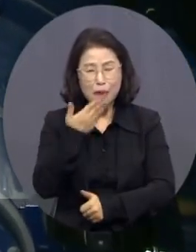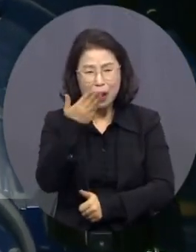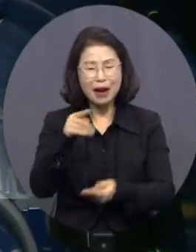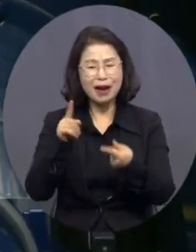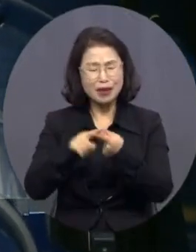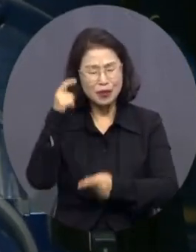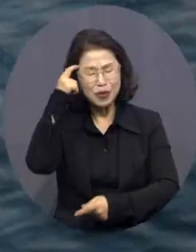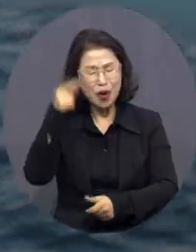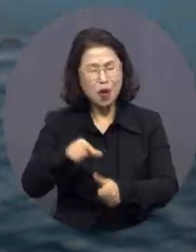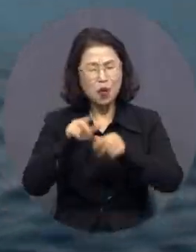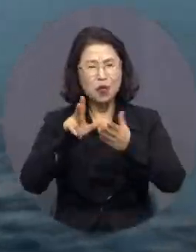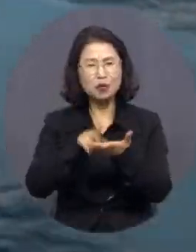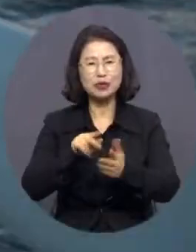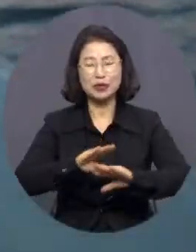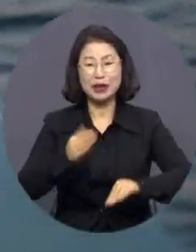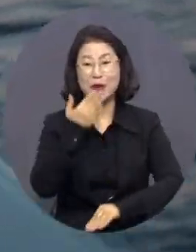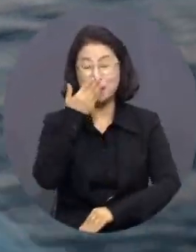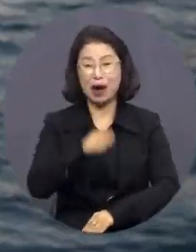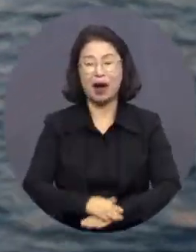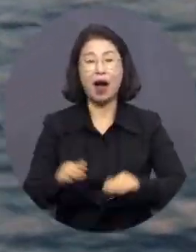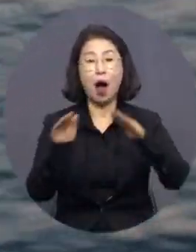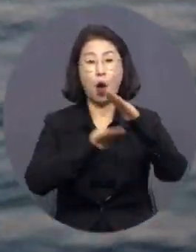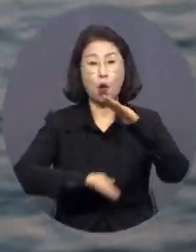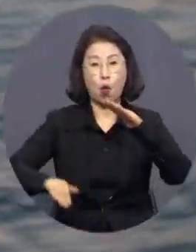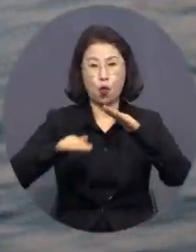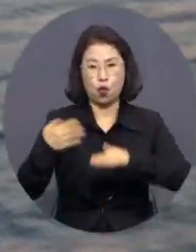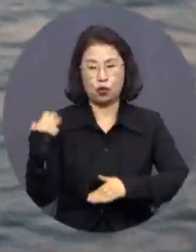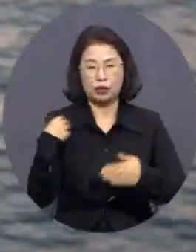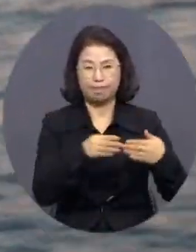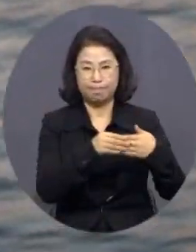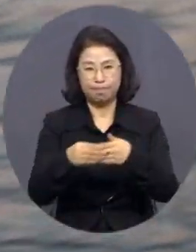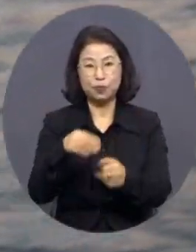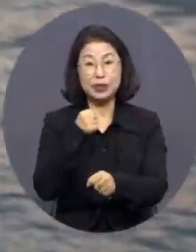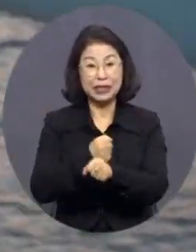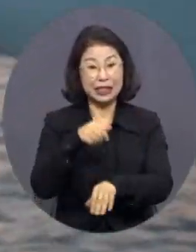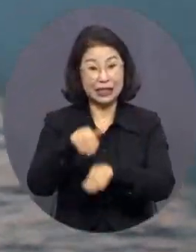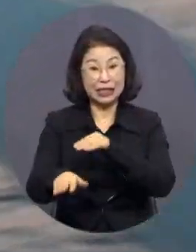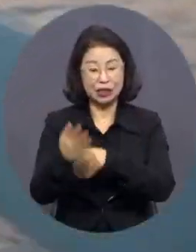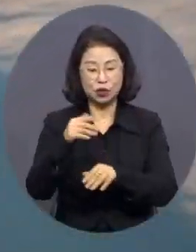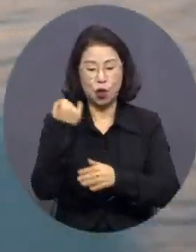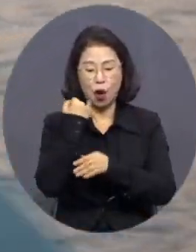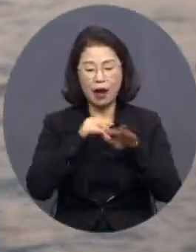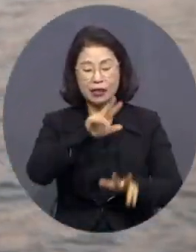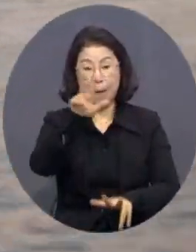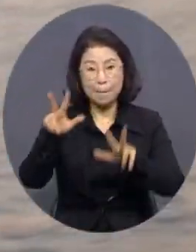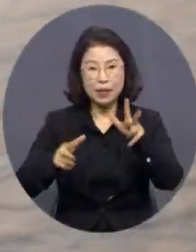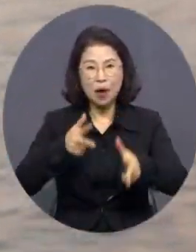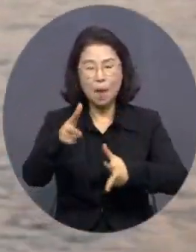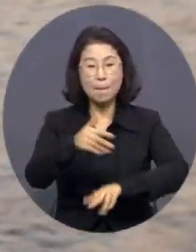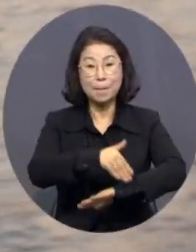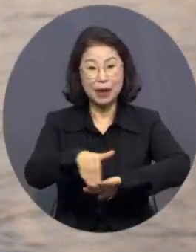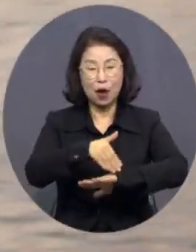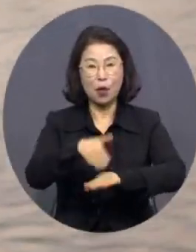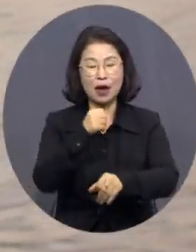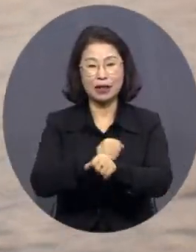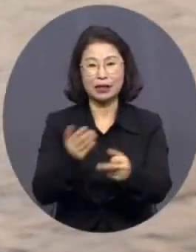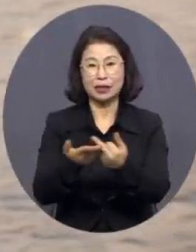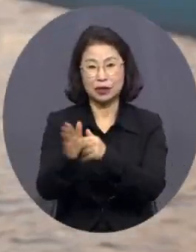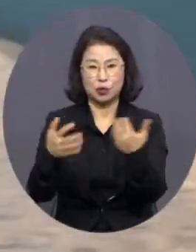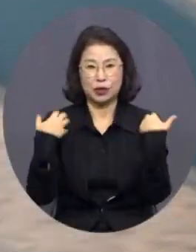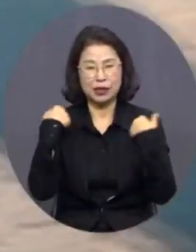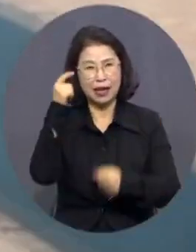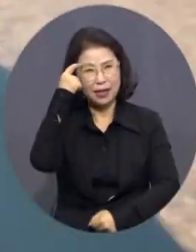구상입니다 공공 주도 방식으로 대규모 해상 폭력 집적화 단지를 조성하겠다는 제주도의